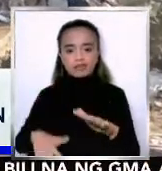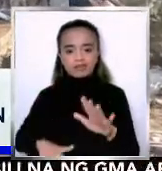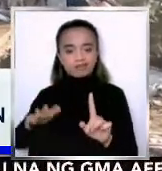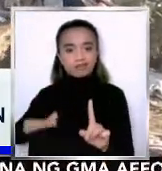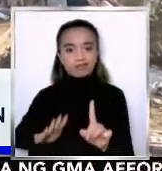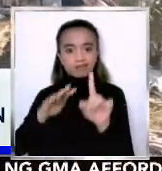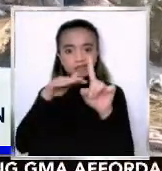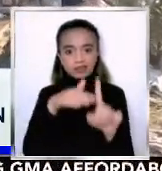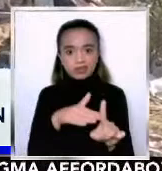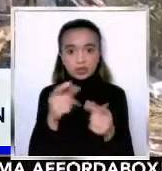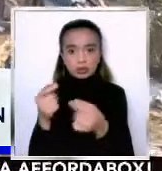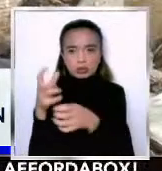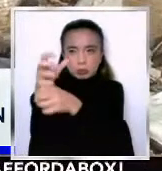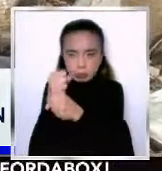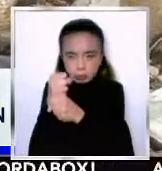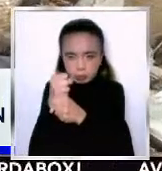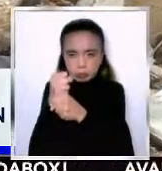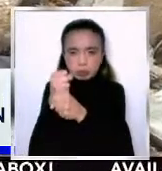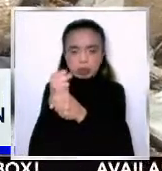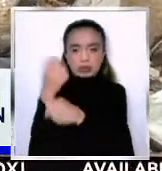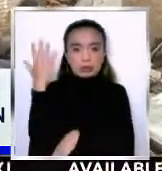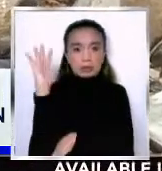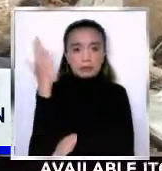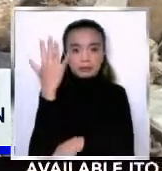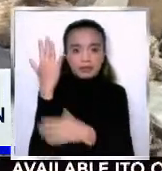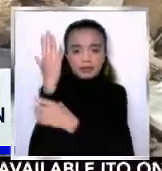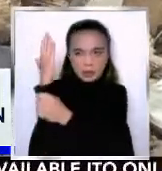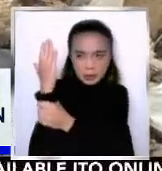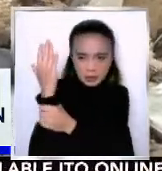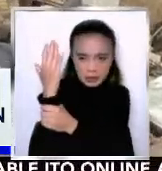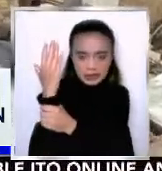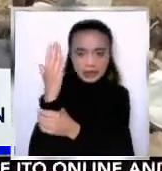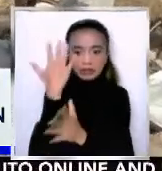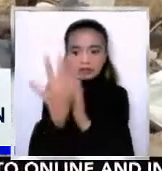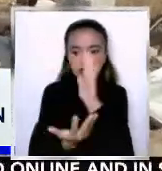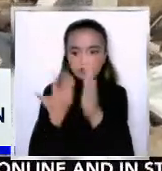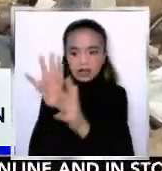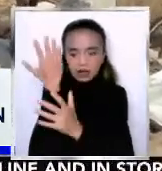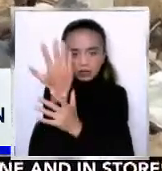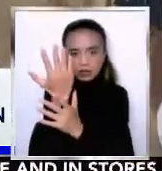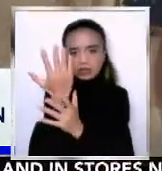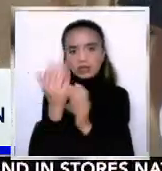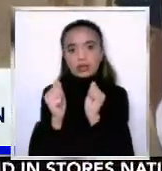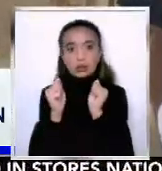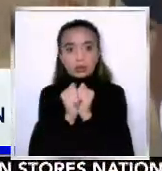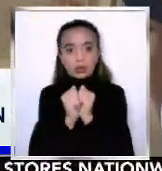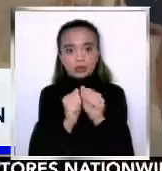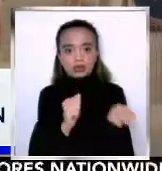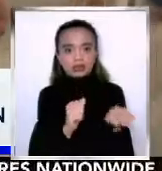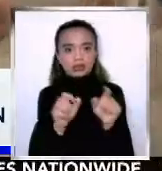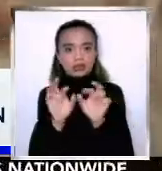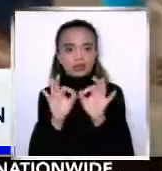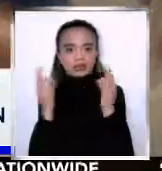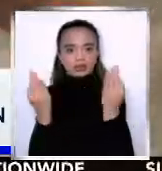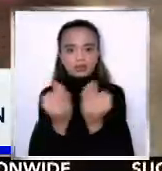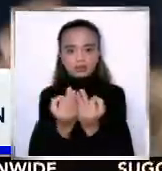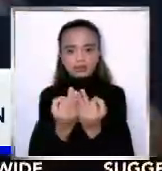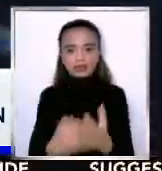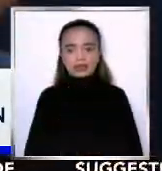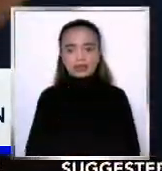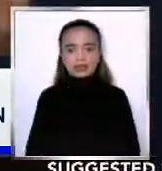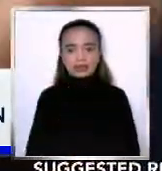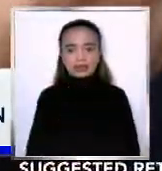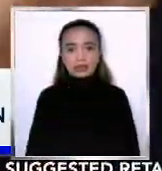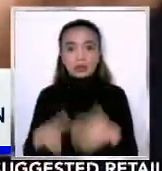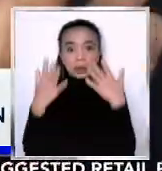puno ng nyug ng halos 5 oras kasama ang iba pa niyang kaanak. Mangiyak-ngiyak si Tatay